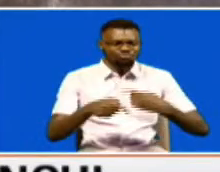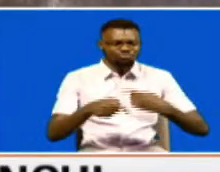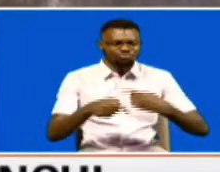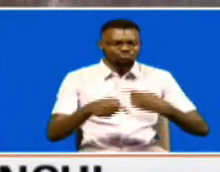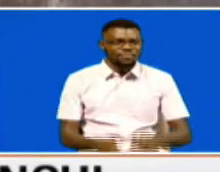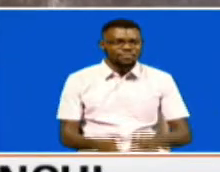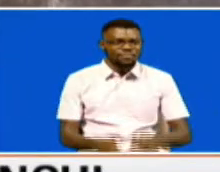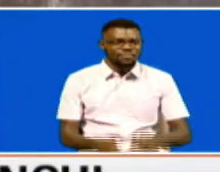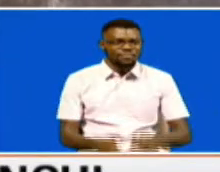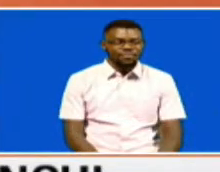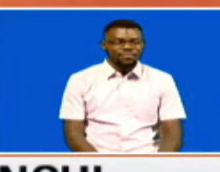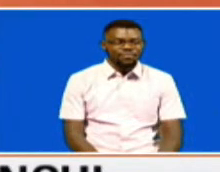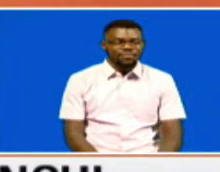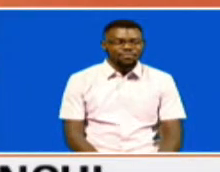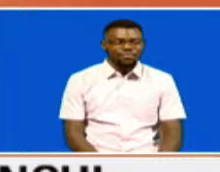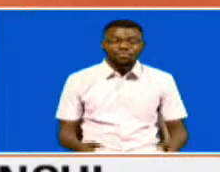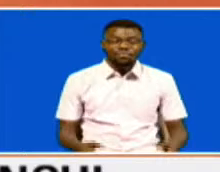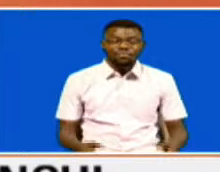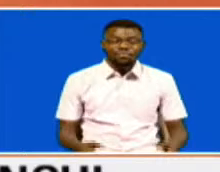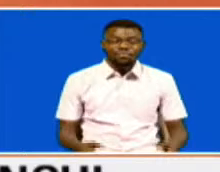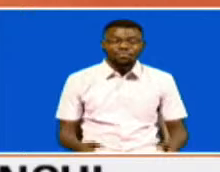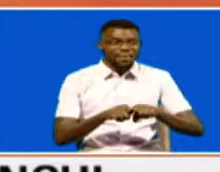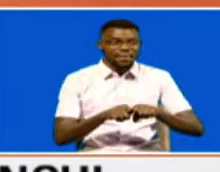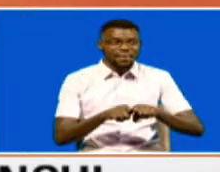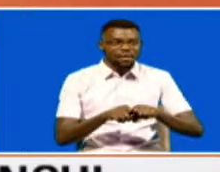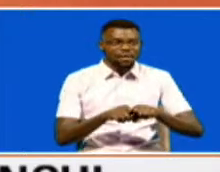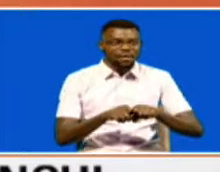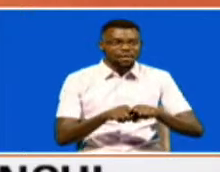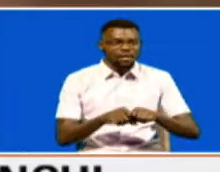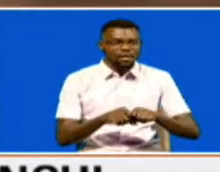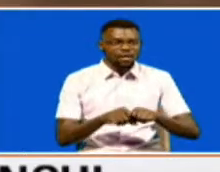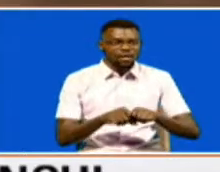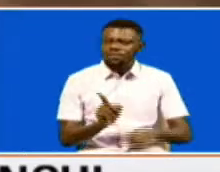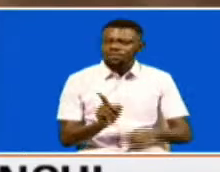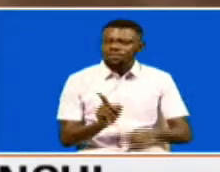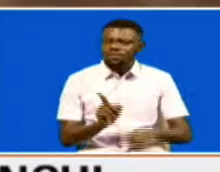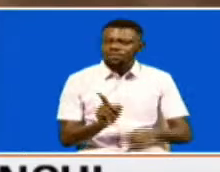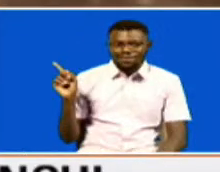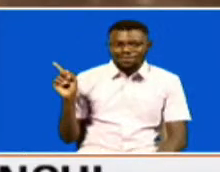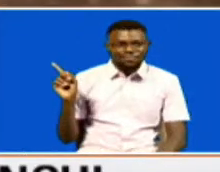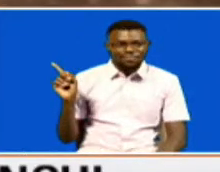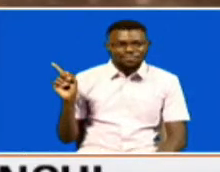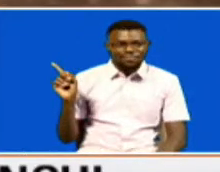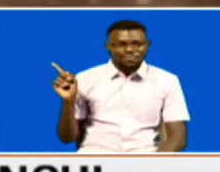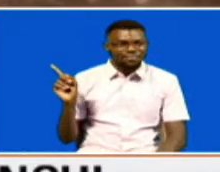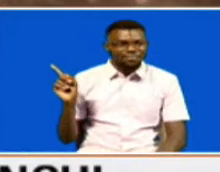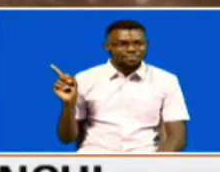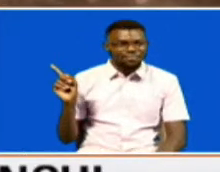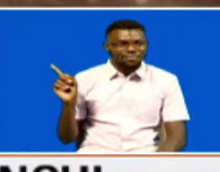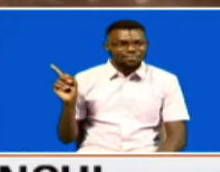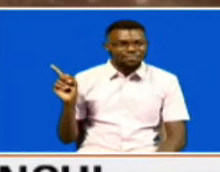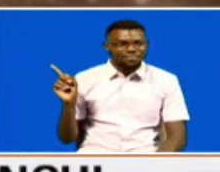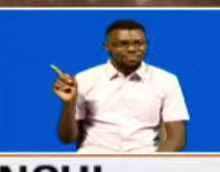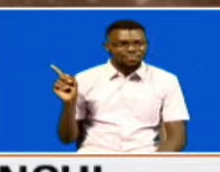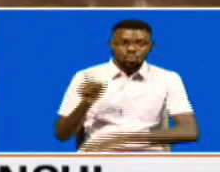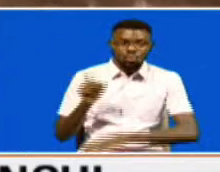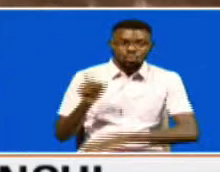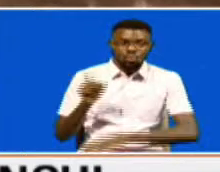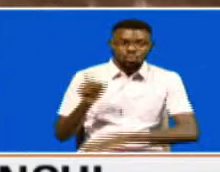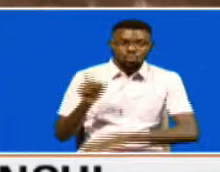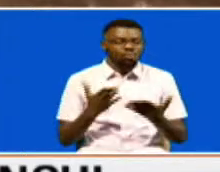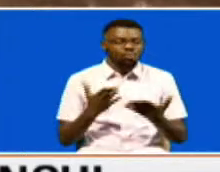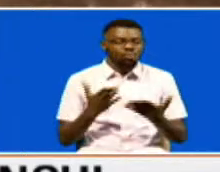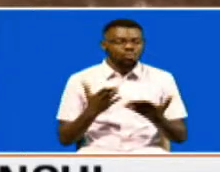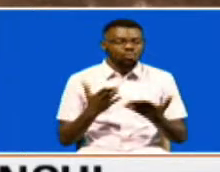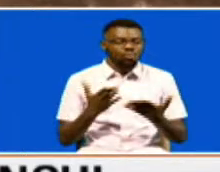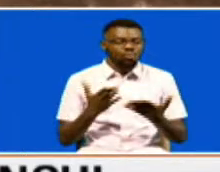zinaendelea ipasavyo. Hata hivyo, hii ndiyo taswira iliyopo hapa katika shule ya Bula Mobile katika eneo bunge la